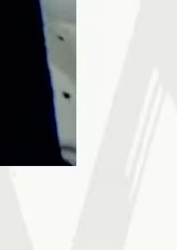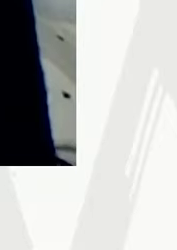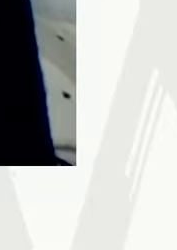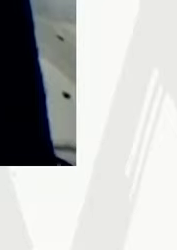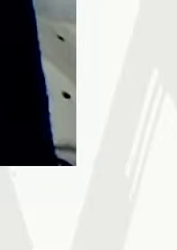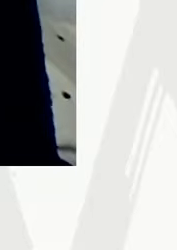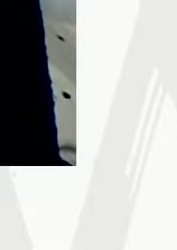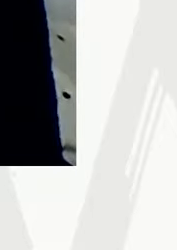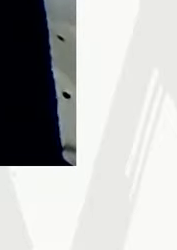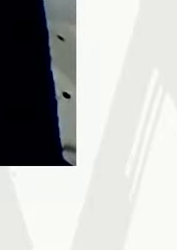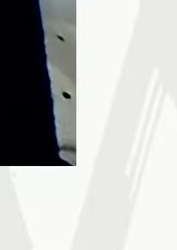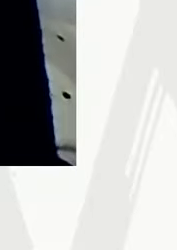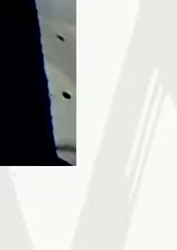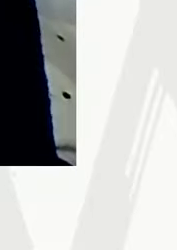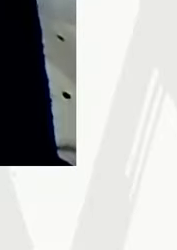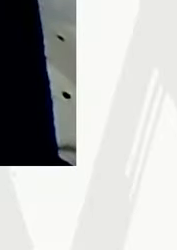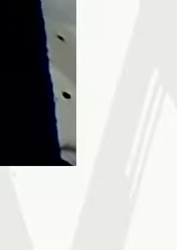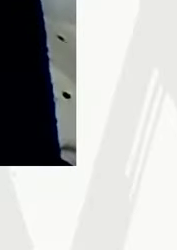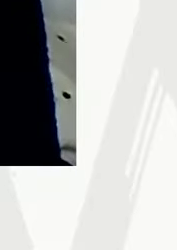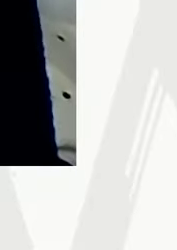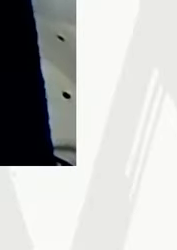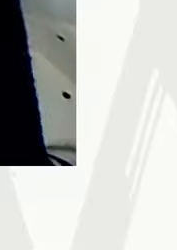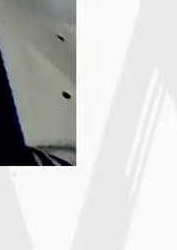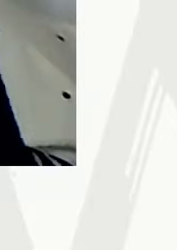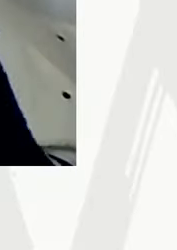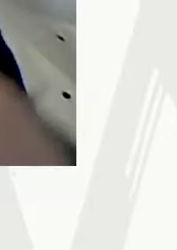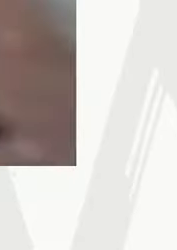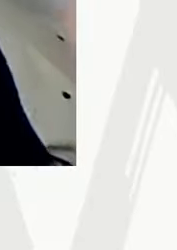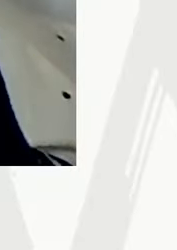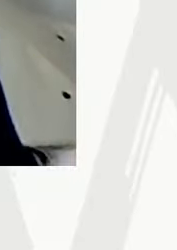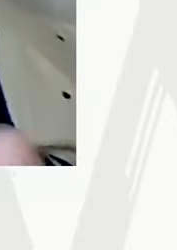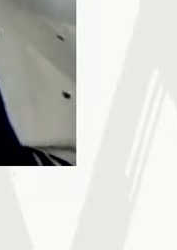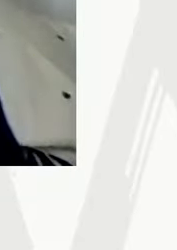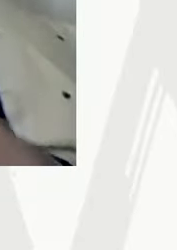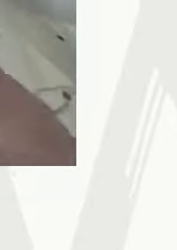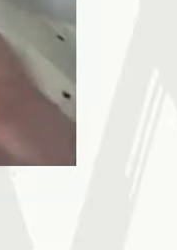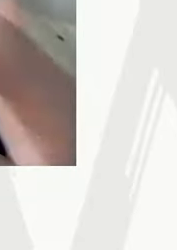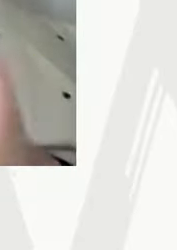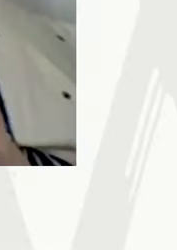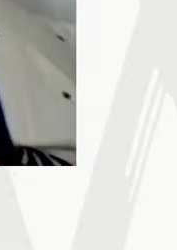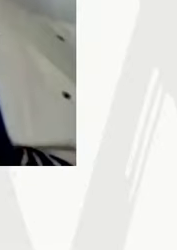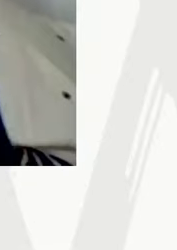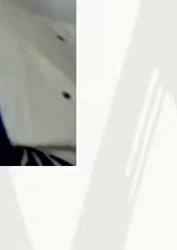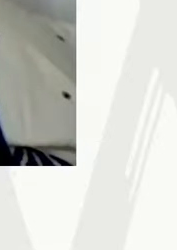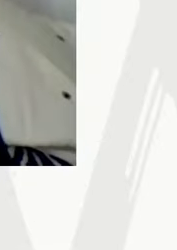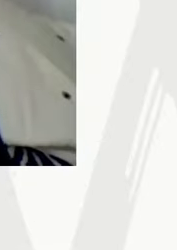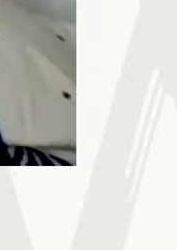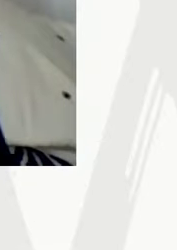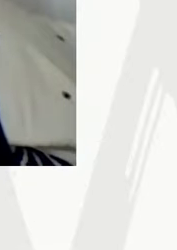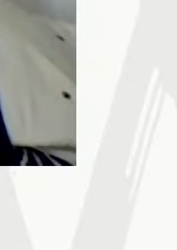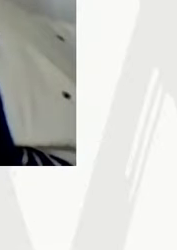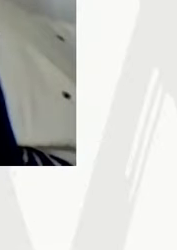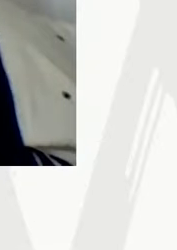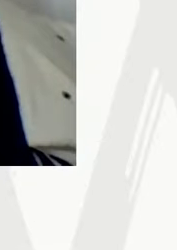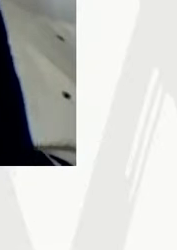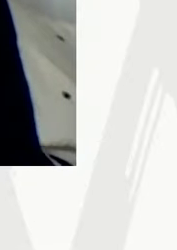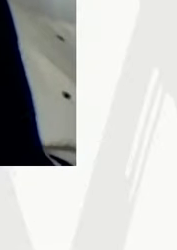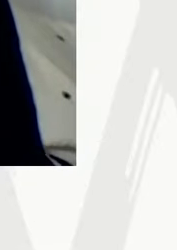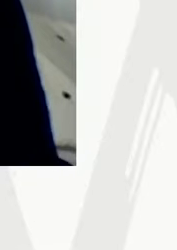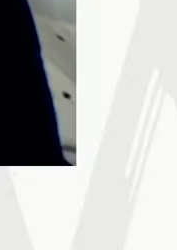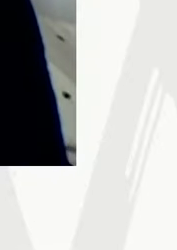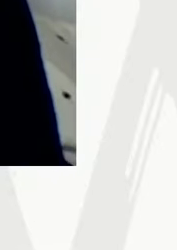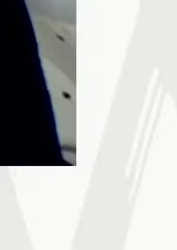c'est-à-dire la libre production de l'être tant social que individuel.